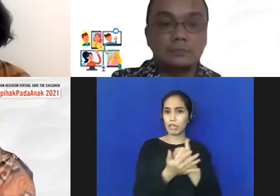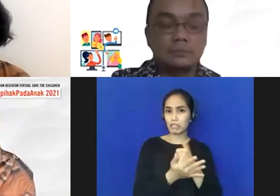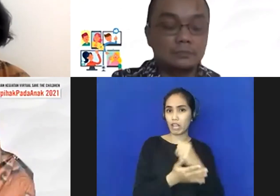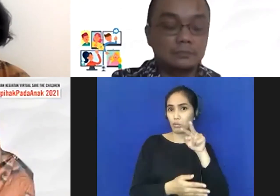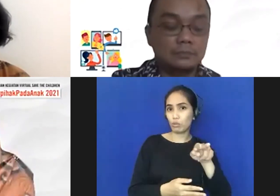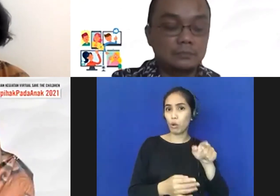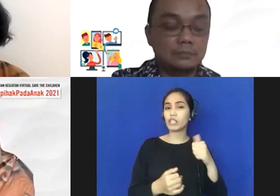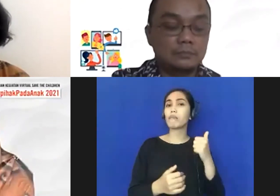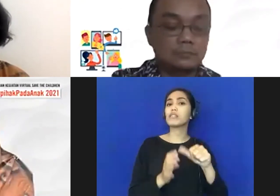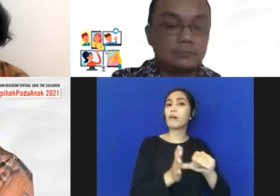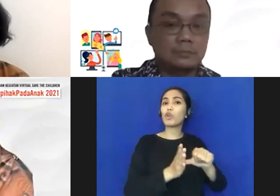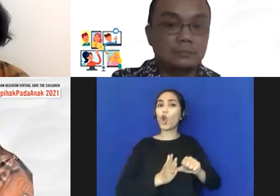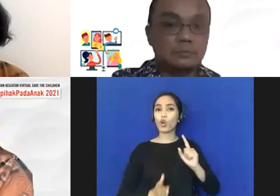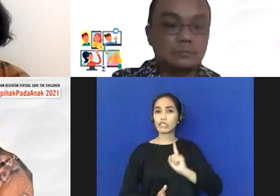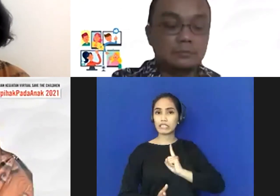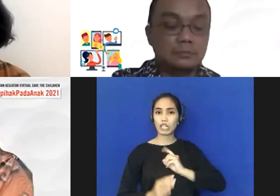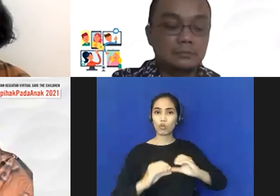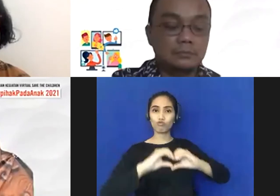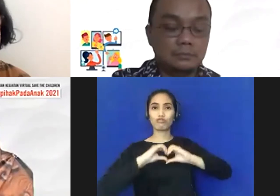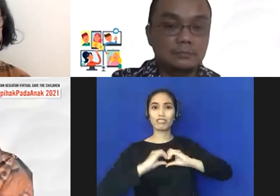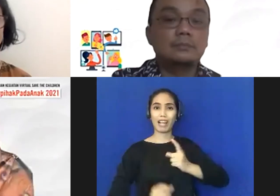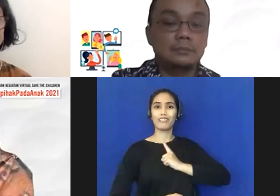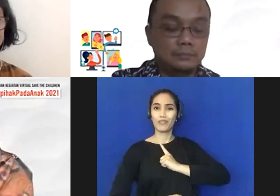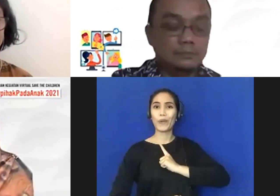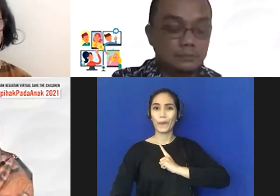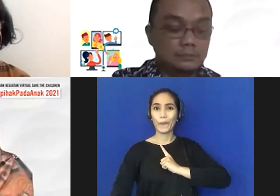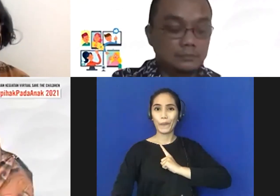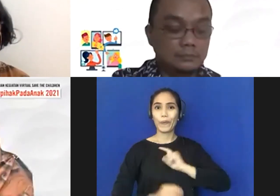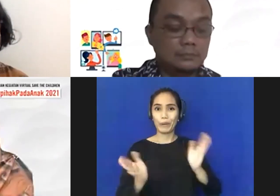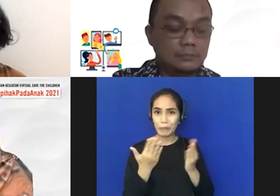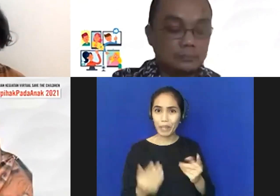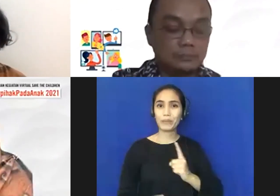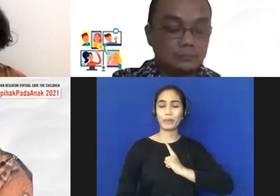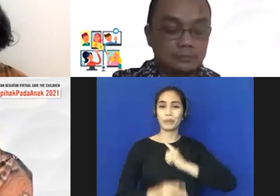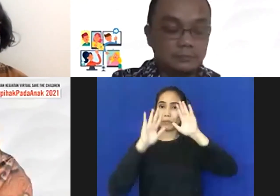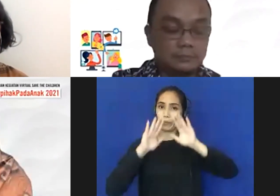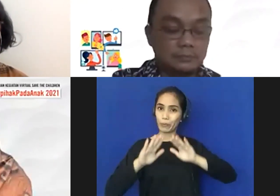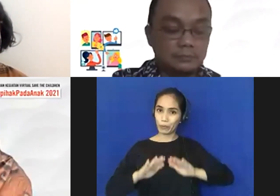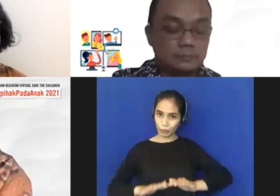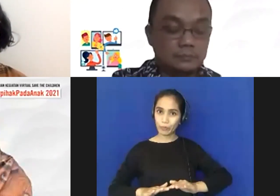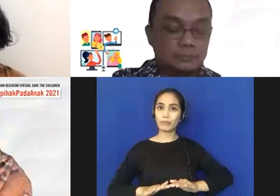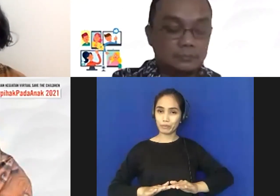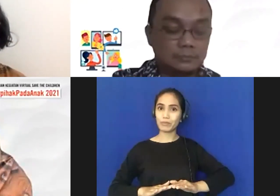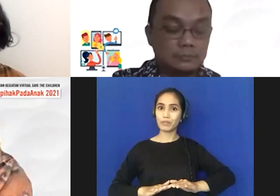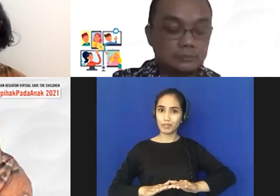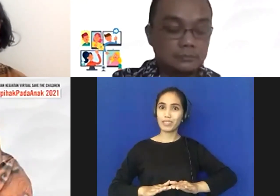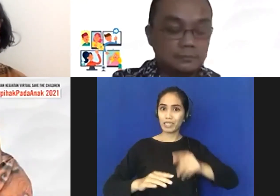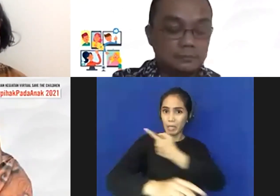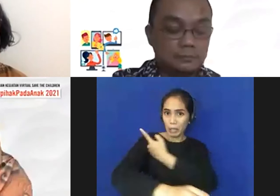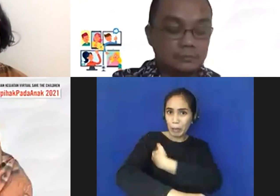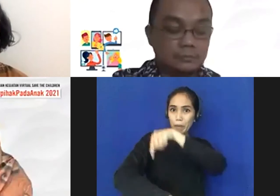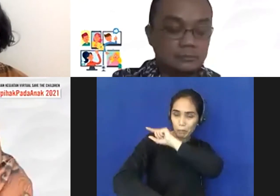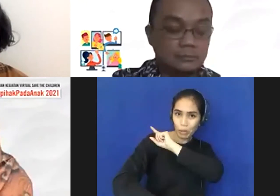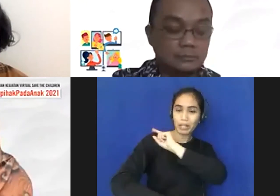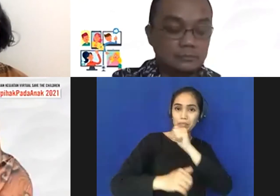kita bisa menolong diri kita sendiri dulu gitu ya. Kita memberi contoh dulu, kita tenang dulu gitu, kita mampu beradaptasi dengan